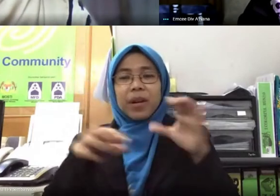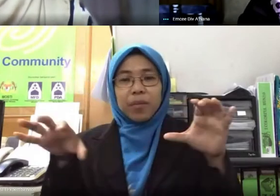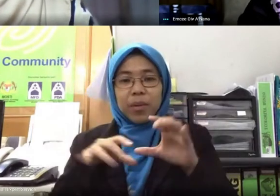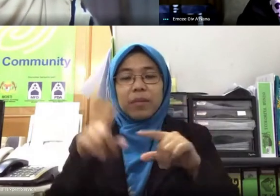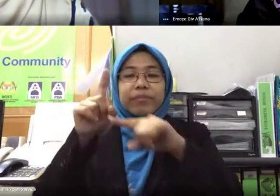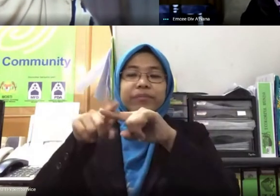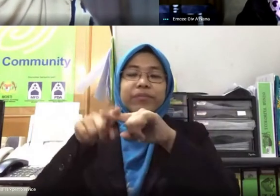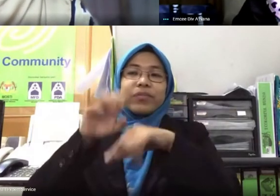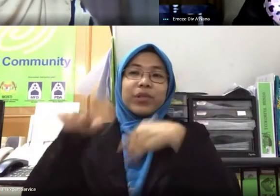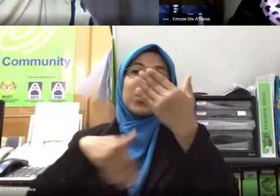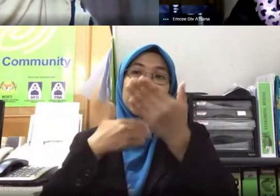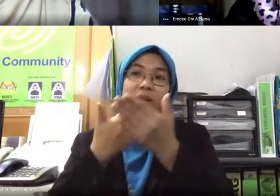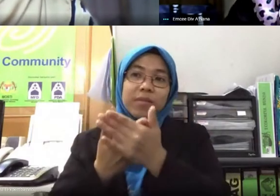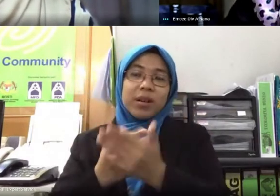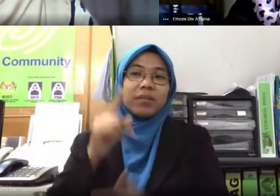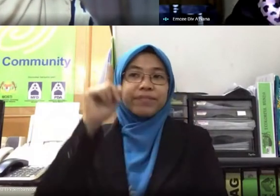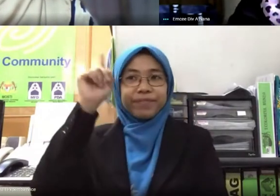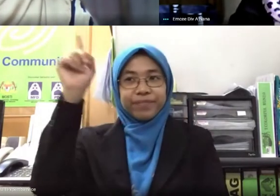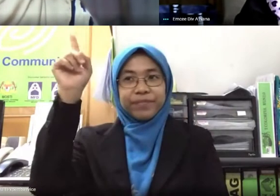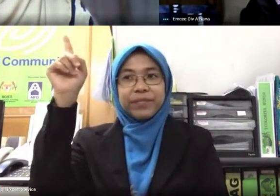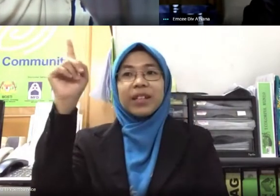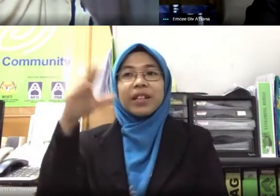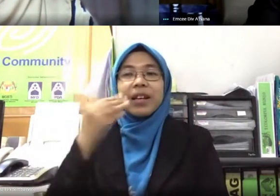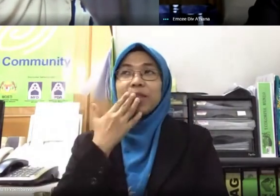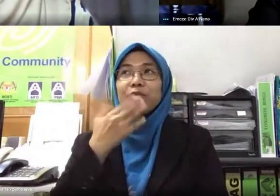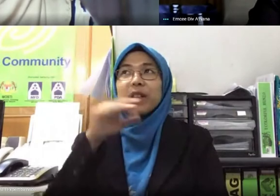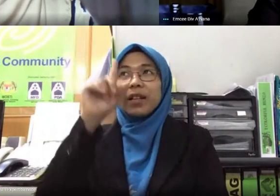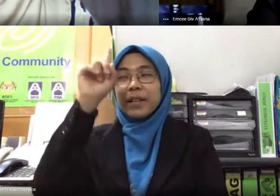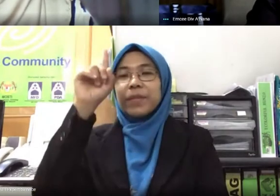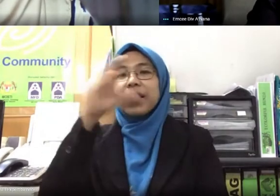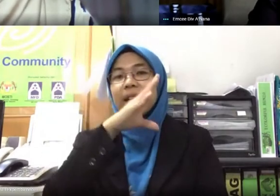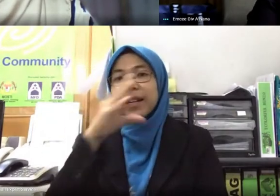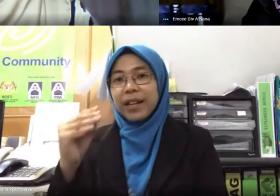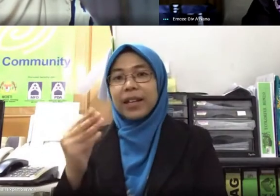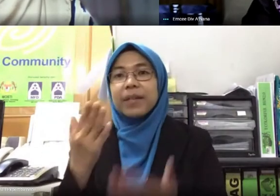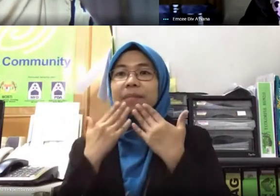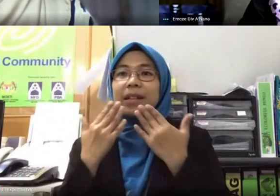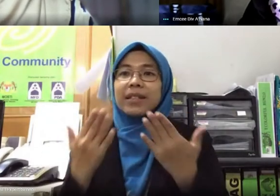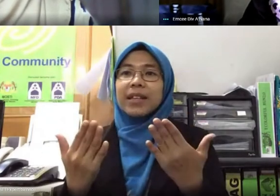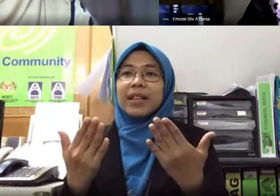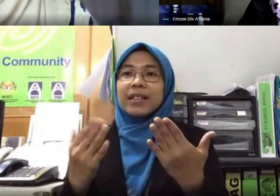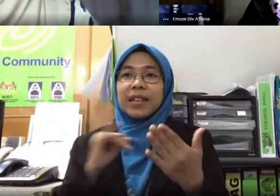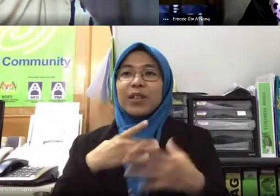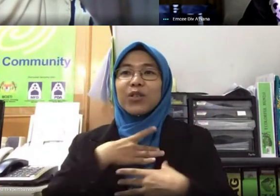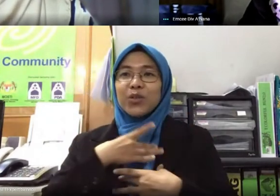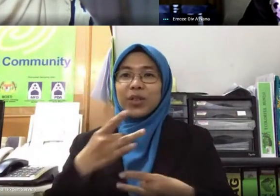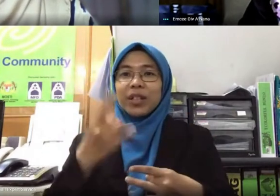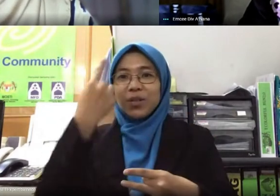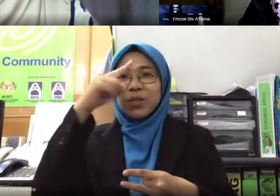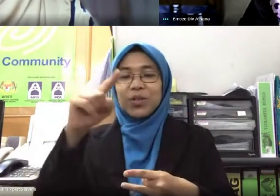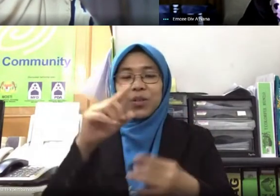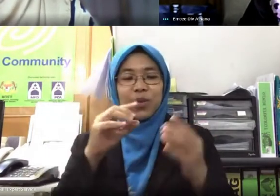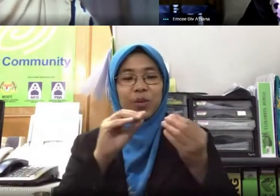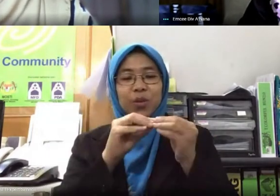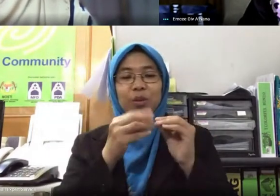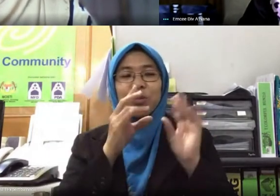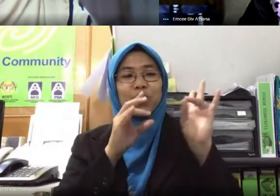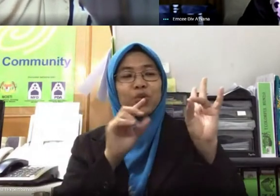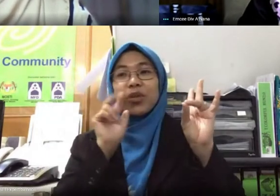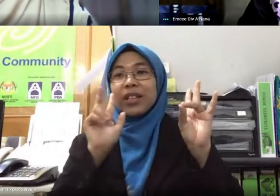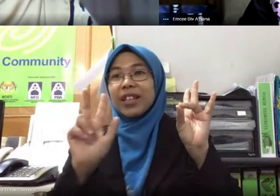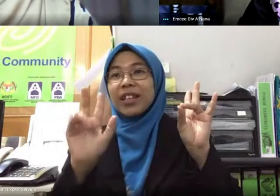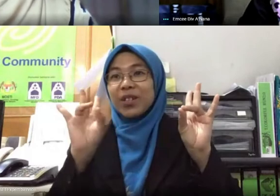bergantung kepada Yang Esa. So Alhamdulillah, terima kasih saya suka kepada kod 737.